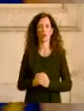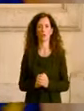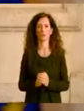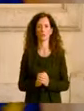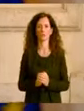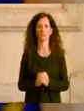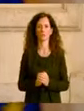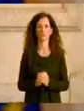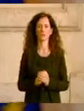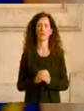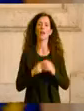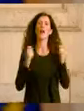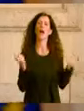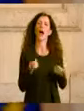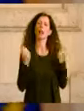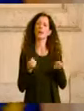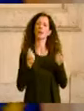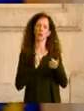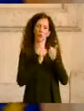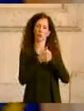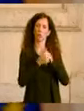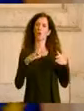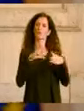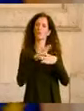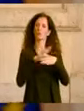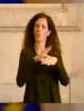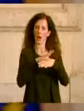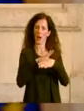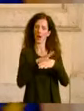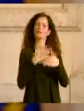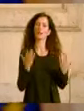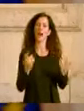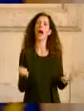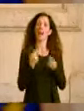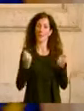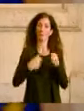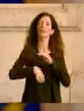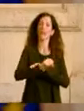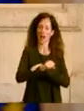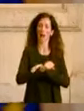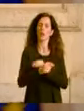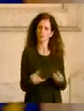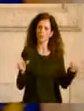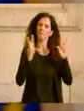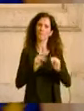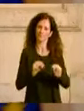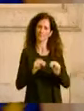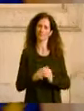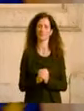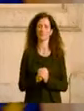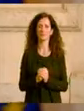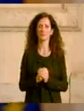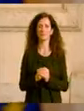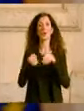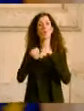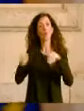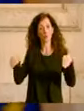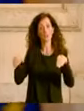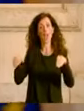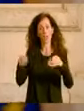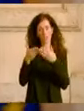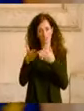gli allenamenti degli sport di squadra, quindi anche gli allenamenti del calcio. Riaprono anche i musei,